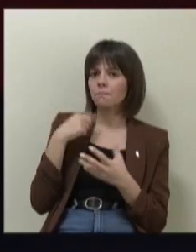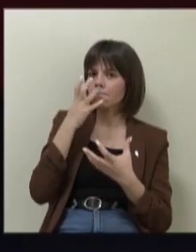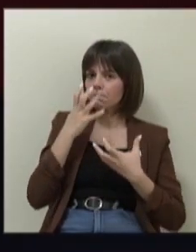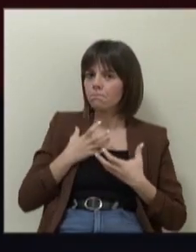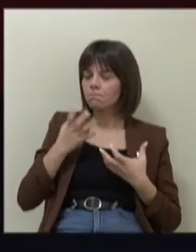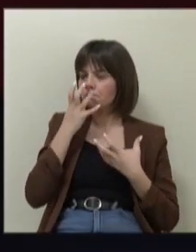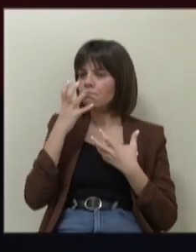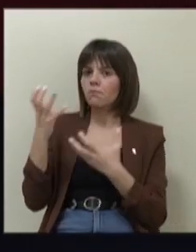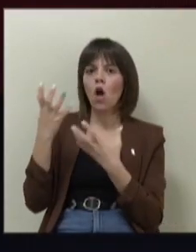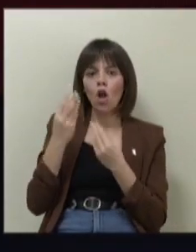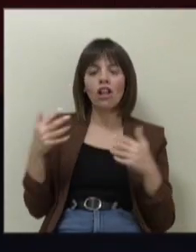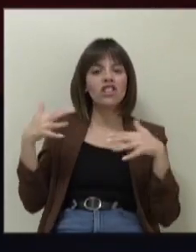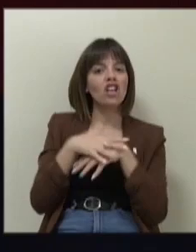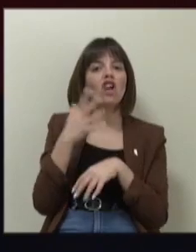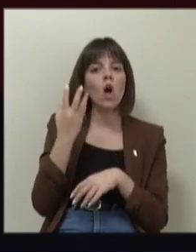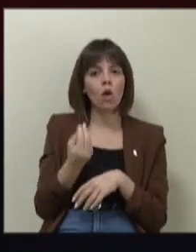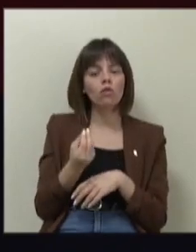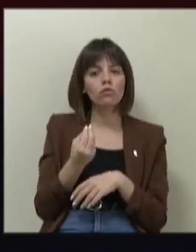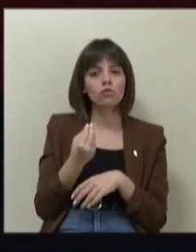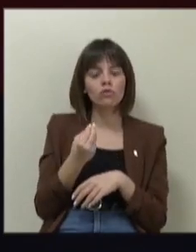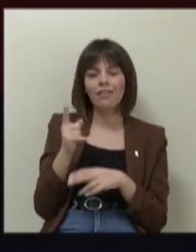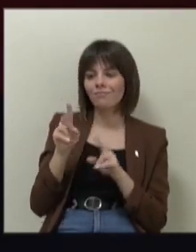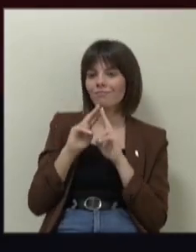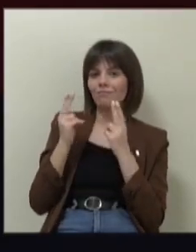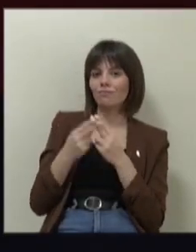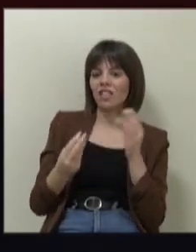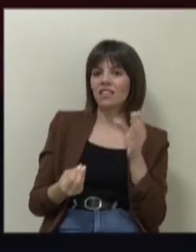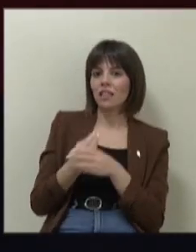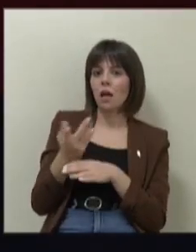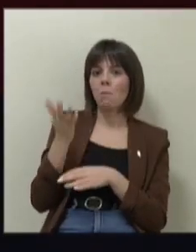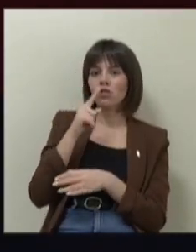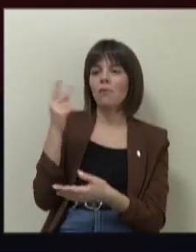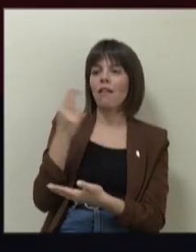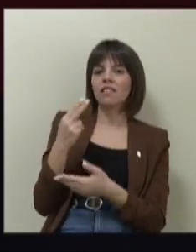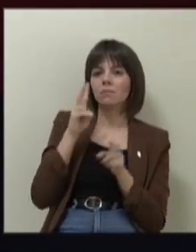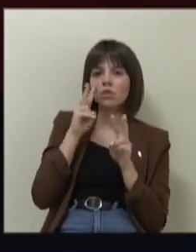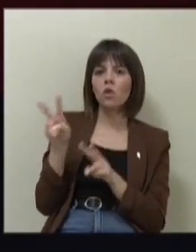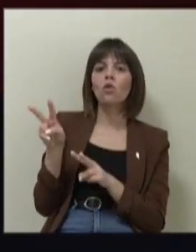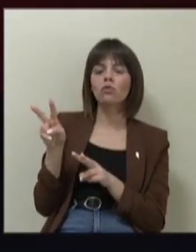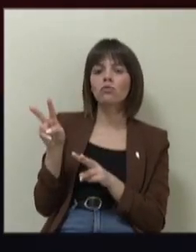besliyorlar. Gece olduğunda uygarlığımızın yarattığı bir başka resmi görüyoruz.